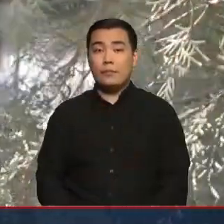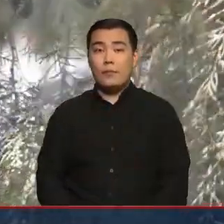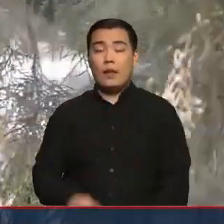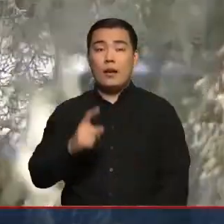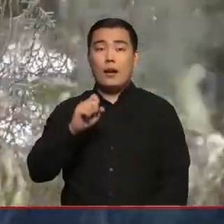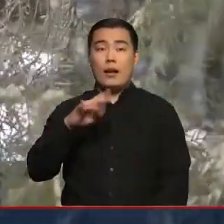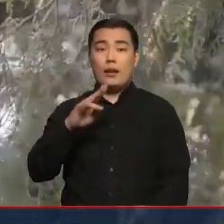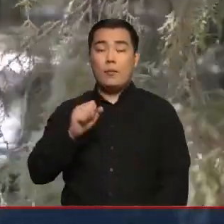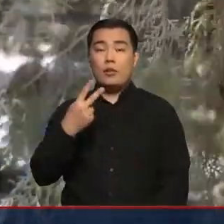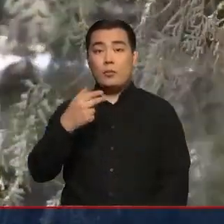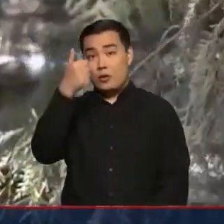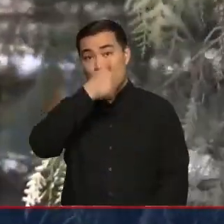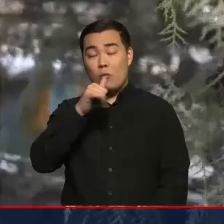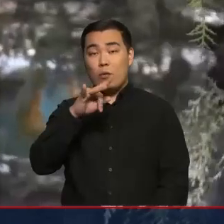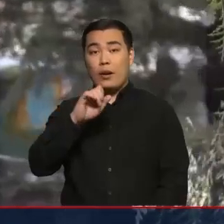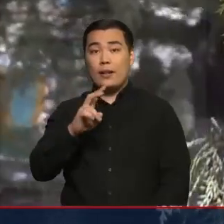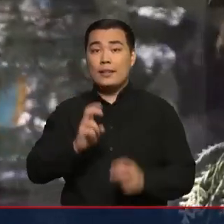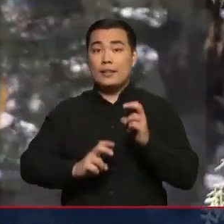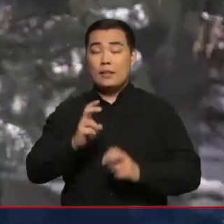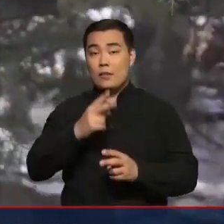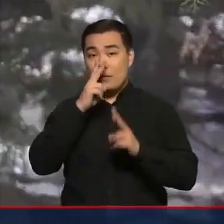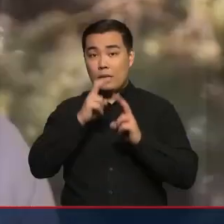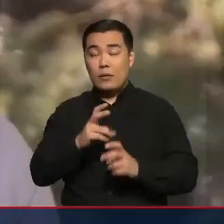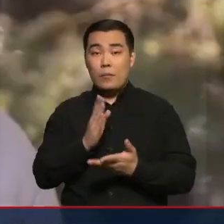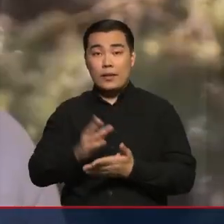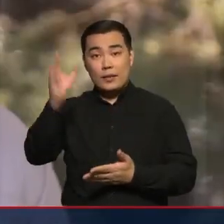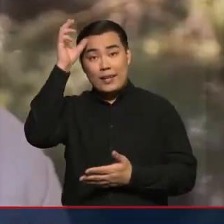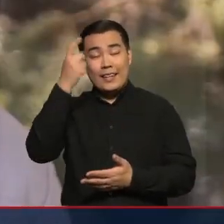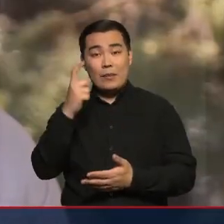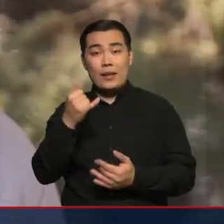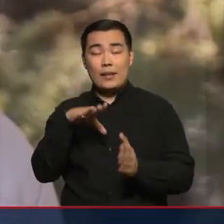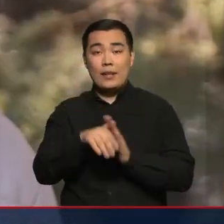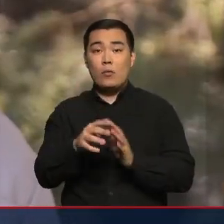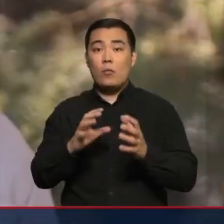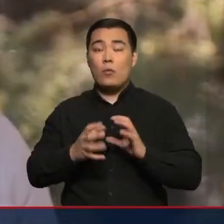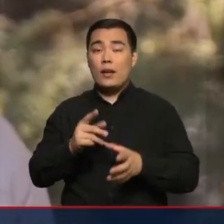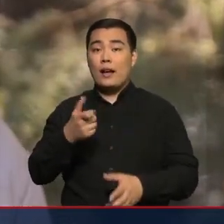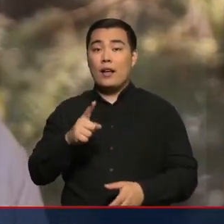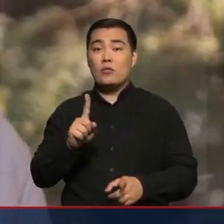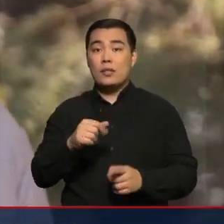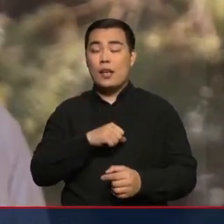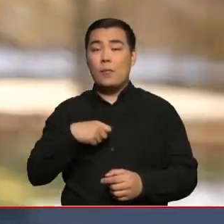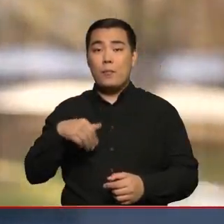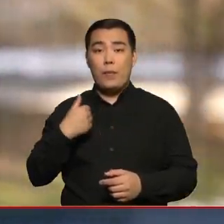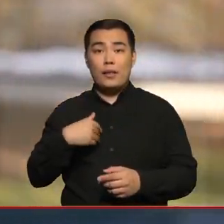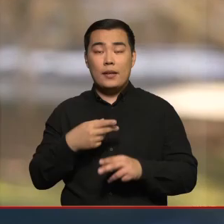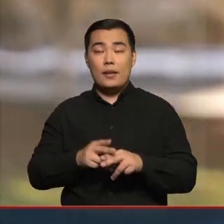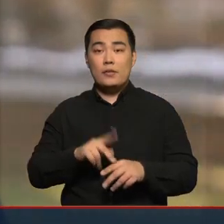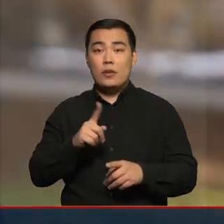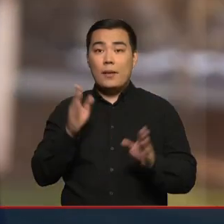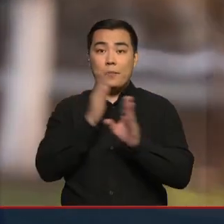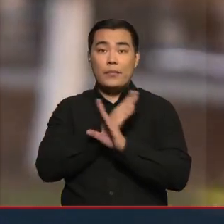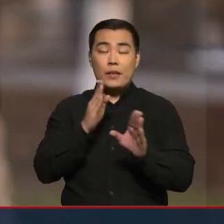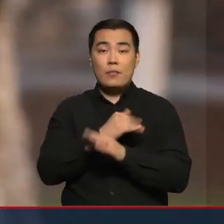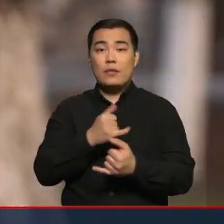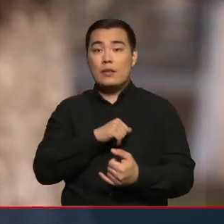Халима Сартаева 20 жылдан бері уран өндірісін зерттеумен айналысып келеді. Химиялық элемент көмір мен газға қарағанда әлдеқайда тиімді, әрі қоршаған ортаға